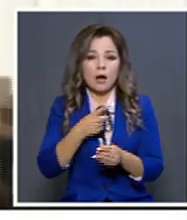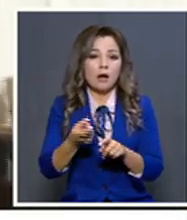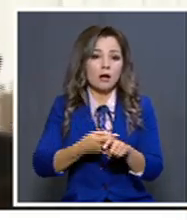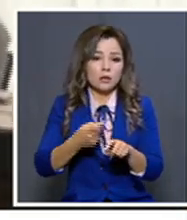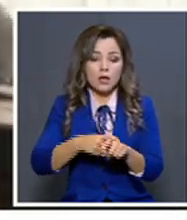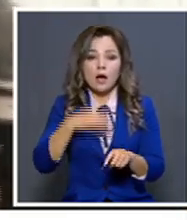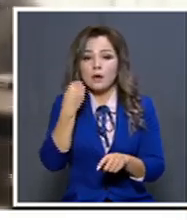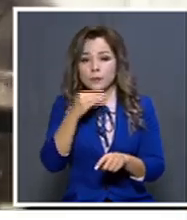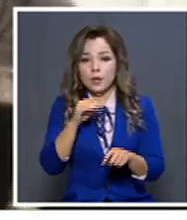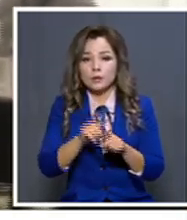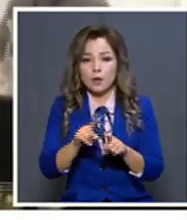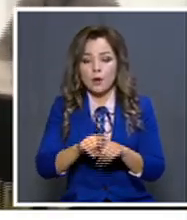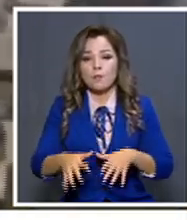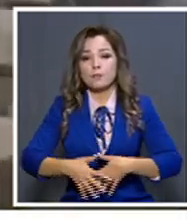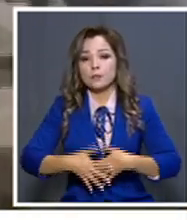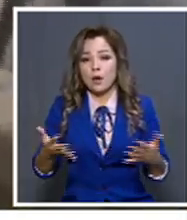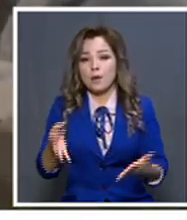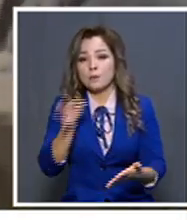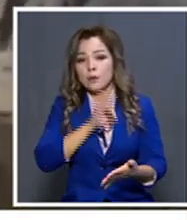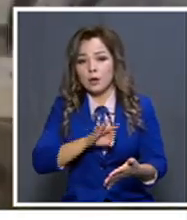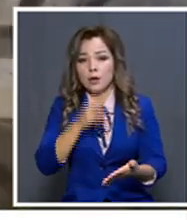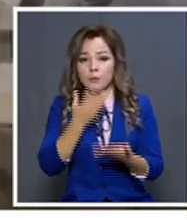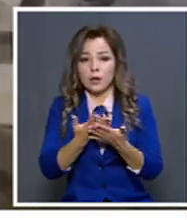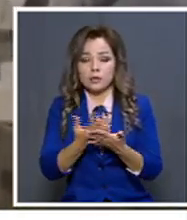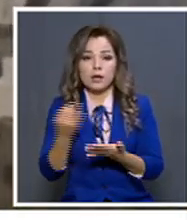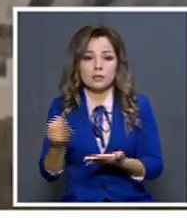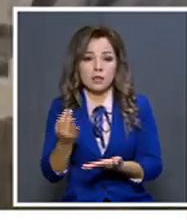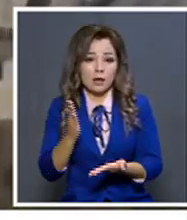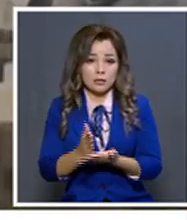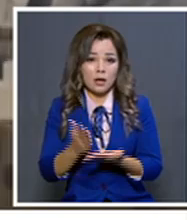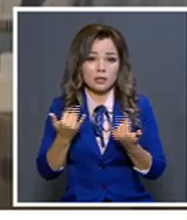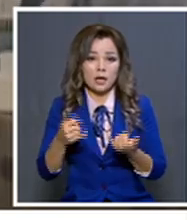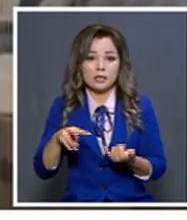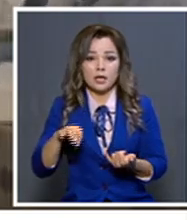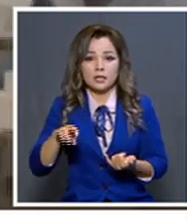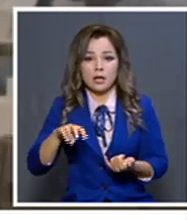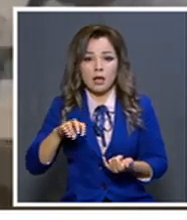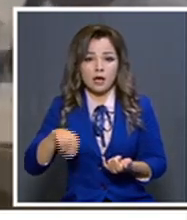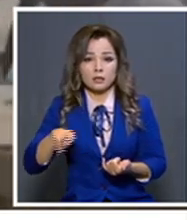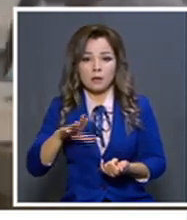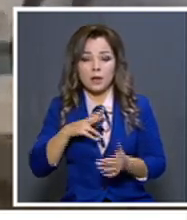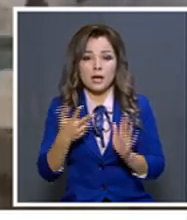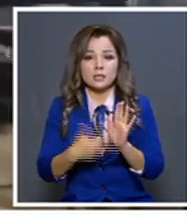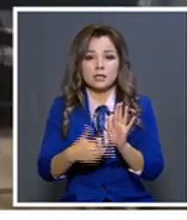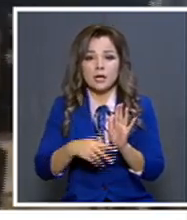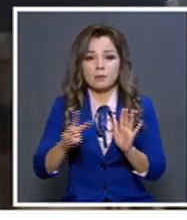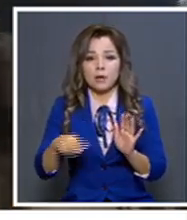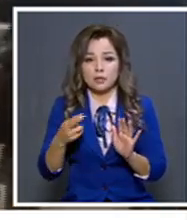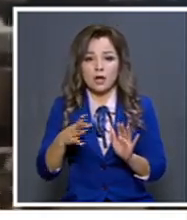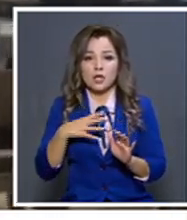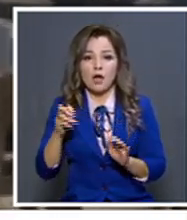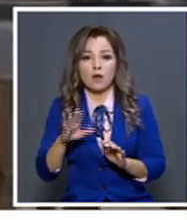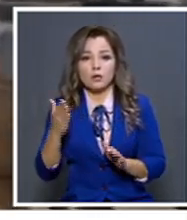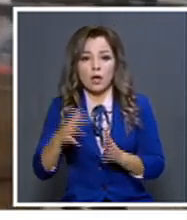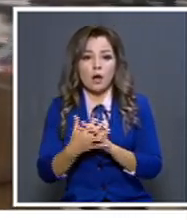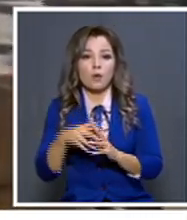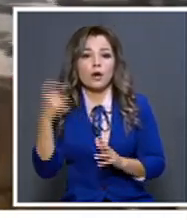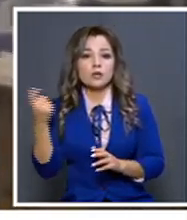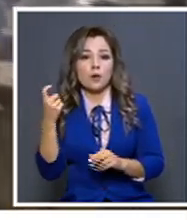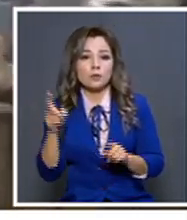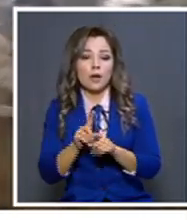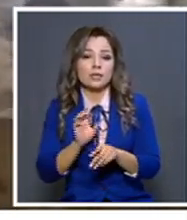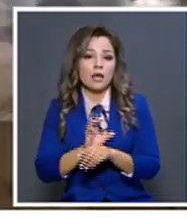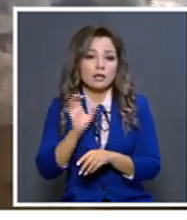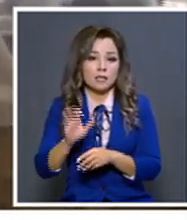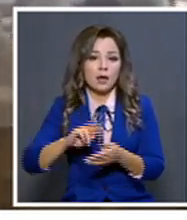картоптан сапалы мол өнім алу әдісі қызықтыра. Айта кетейік, Нидерланд жылына 80 миллиард евроның ауыл шаруашылығы өнімдерін